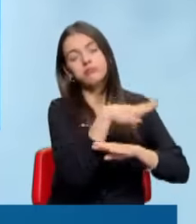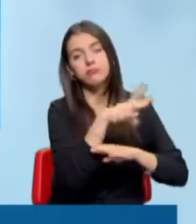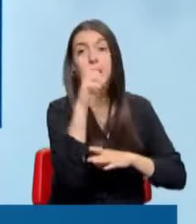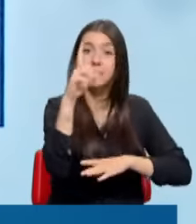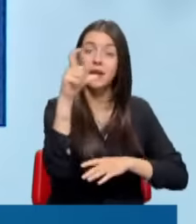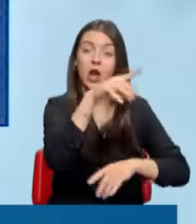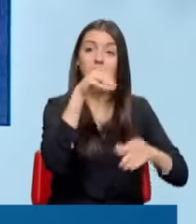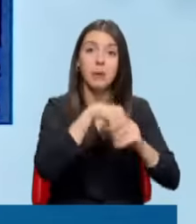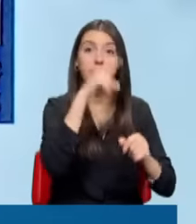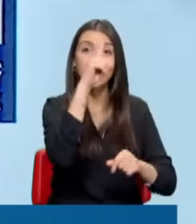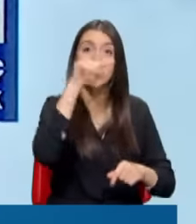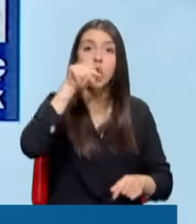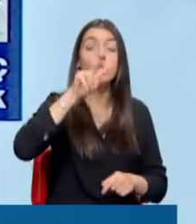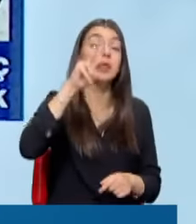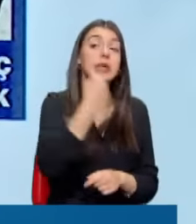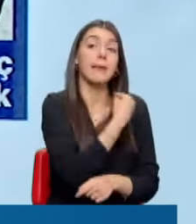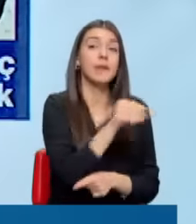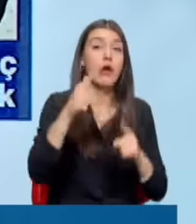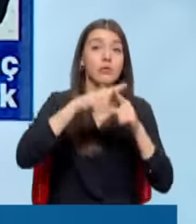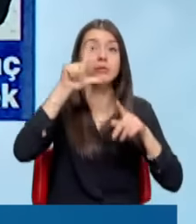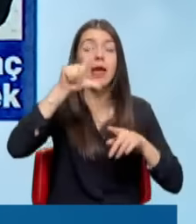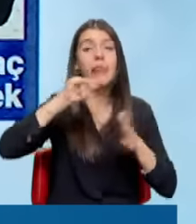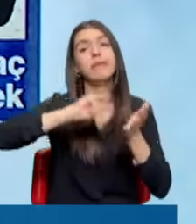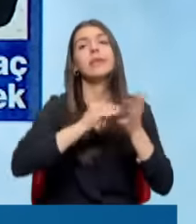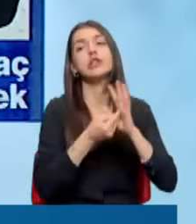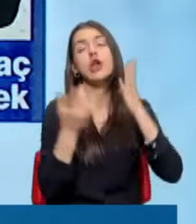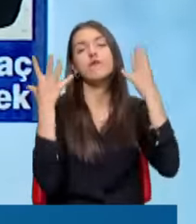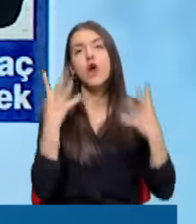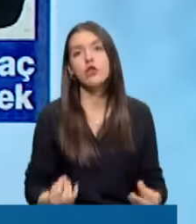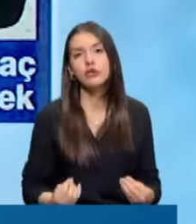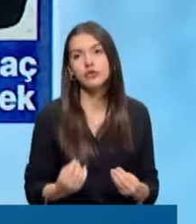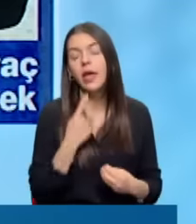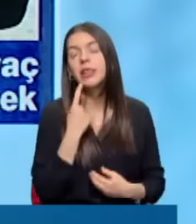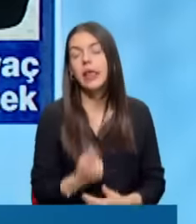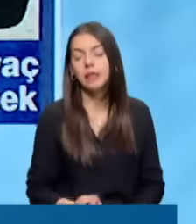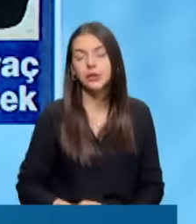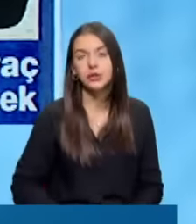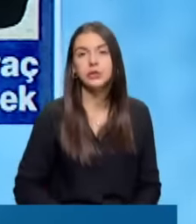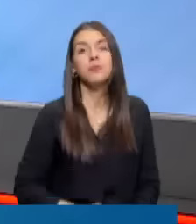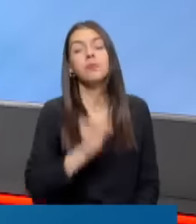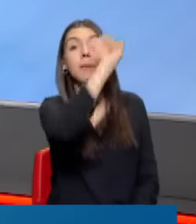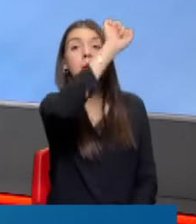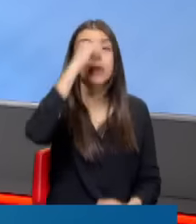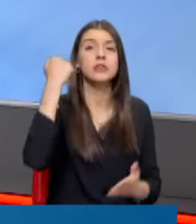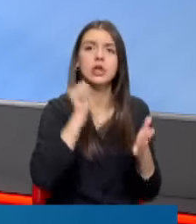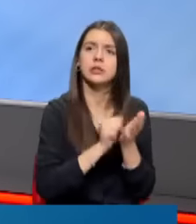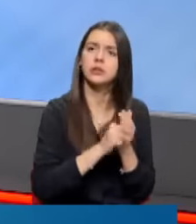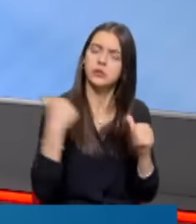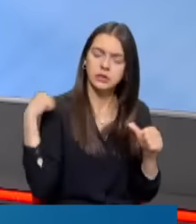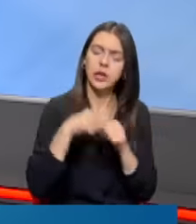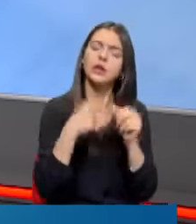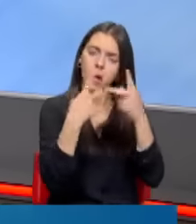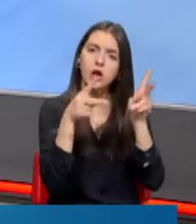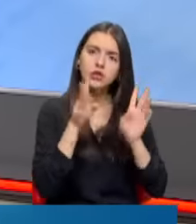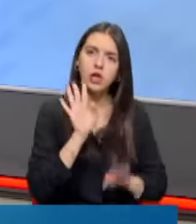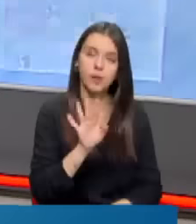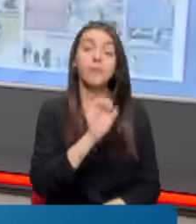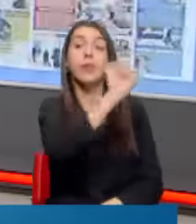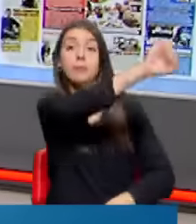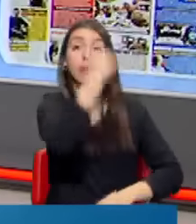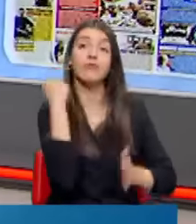ayda 1,2 milyon lira tasarruf edilecek denmiş. Pencere Gazetesi'ni tekrar açalım. Pencere